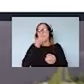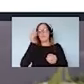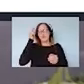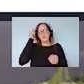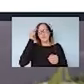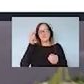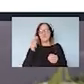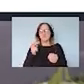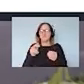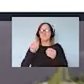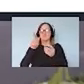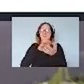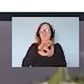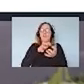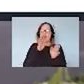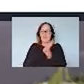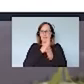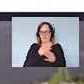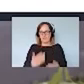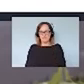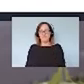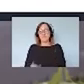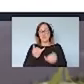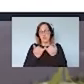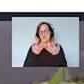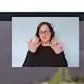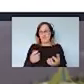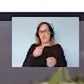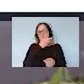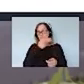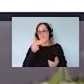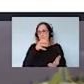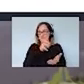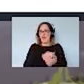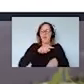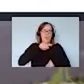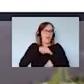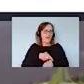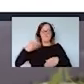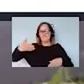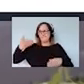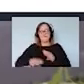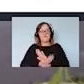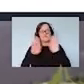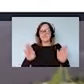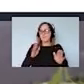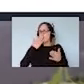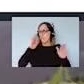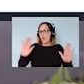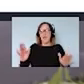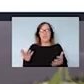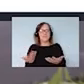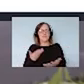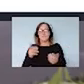zrozumieć wyzwania klimatyczne. Więc jeżeli chcemy zrobić na ten temat zajęcia, lekcje, wystawę, pokaz